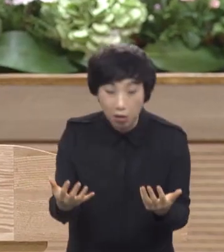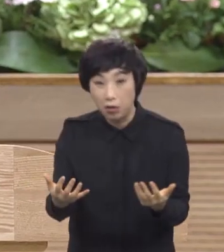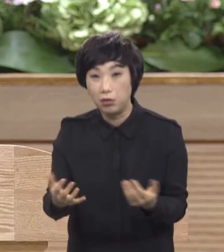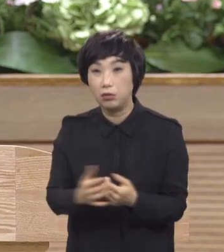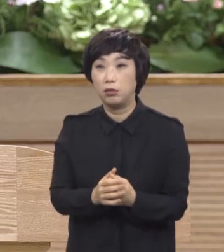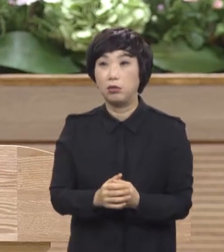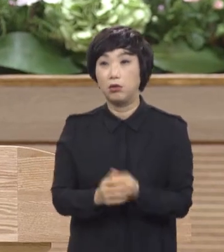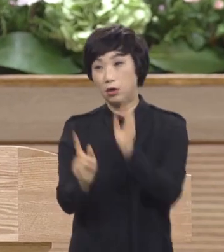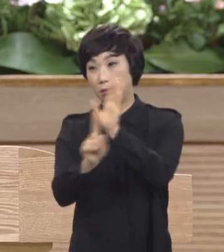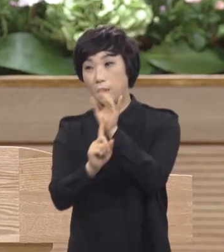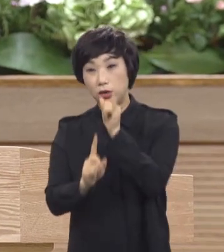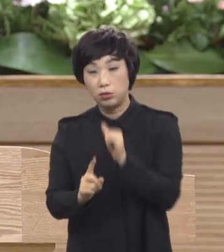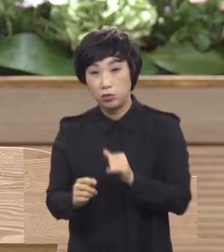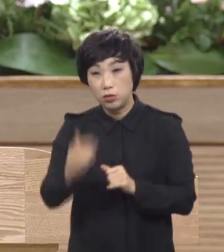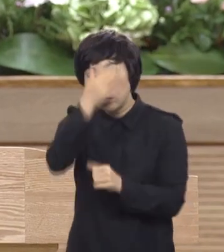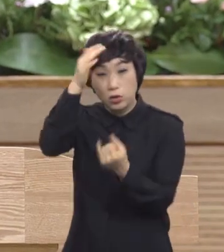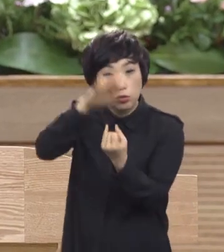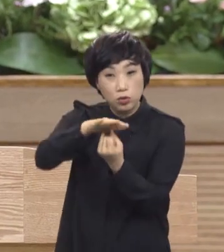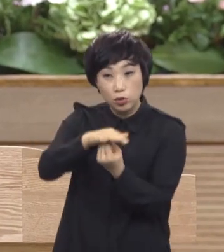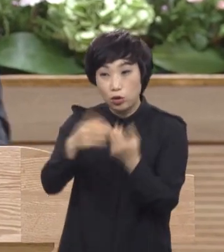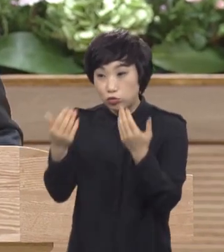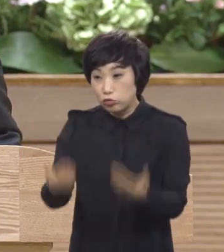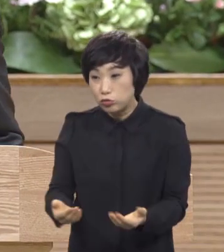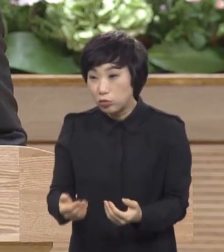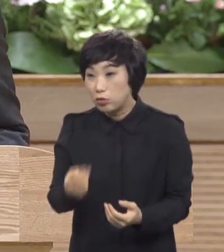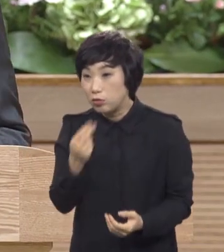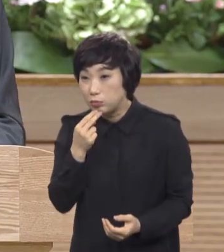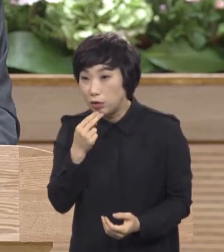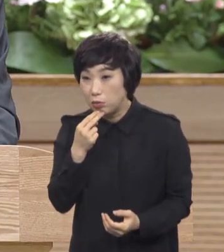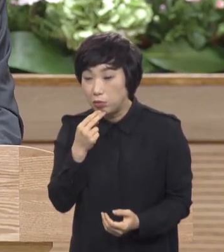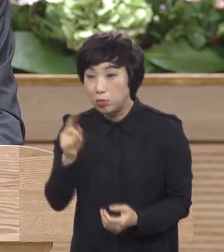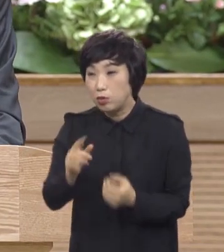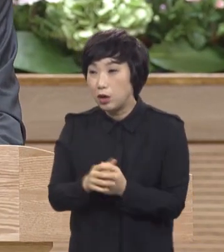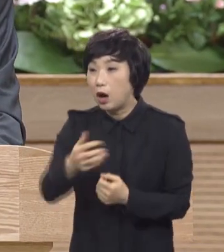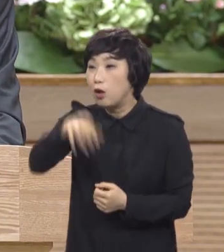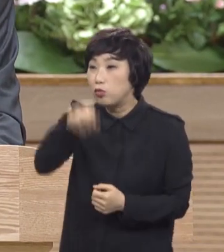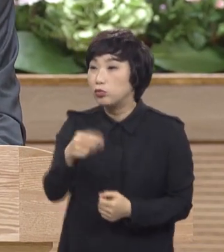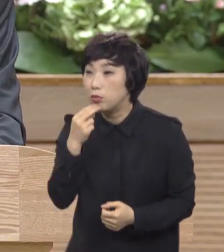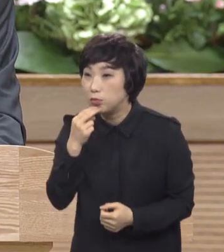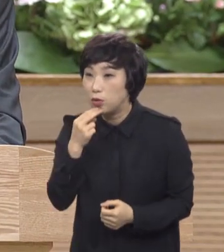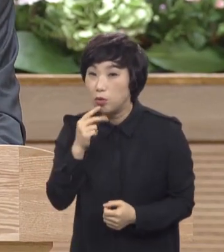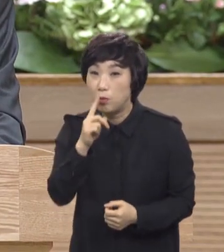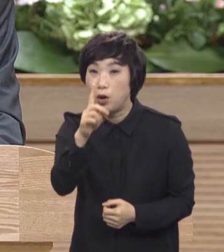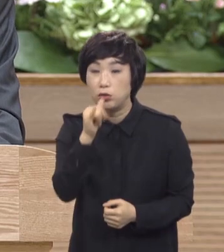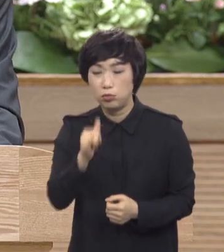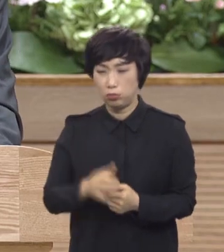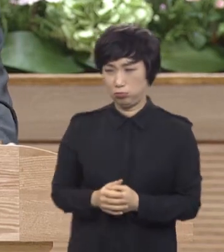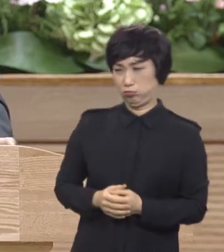그들이 휴식하거나 갈 데가 없다는 거예요 참 어이가 없는 놀이에요